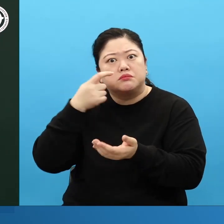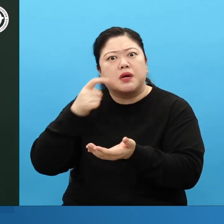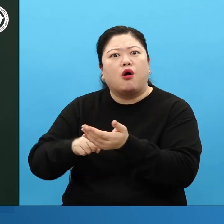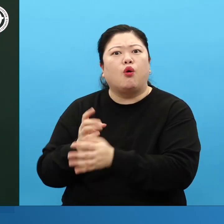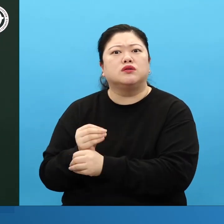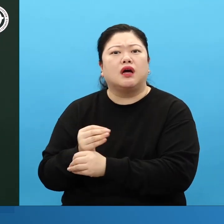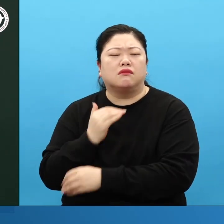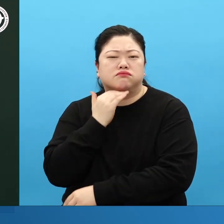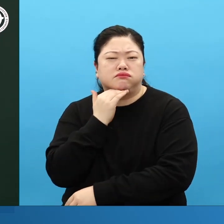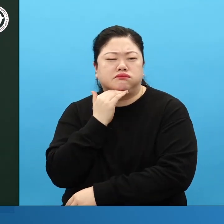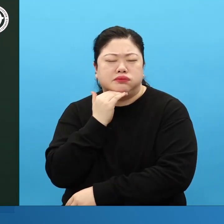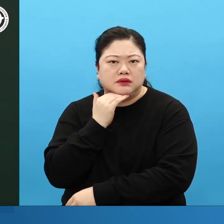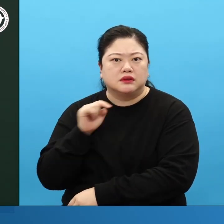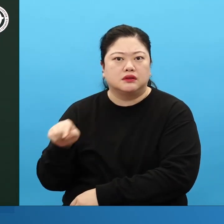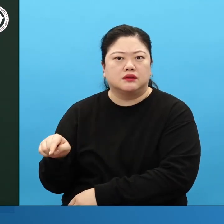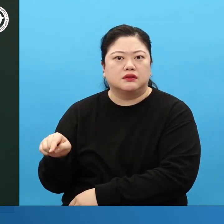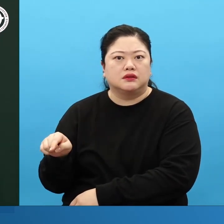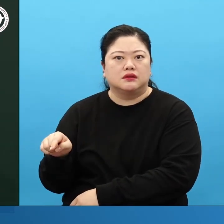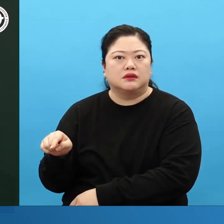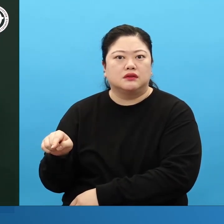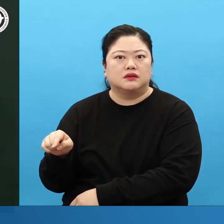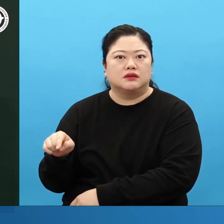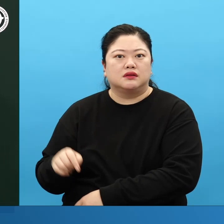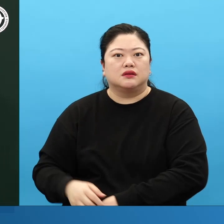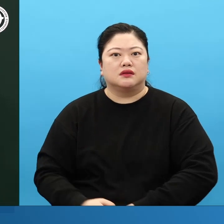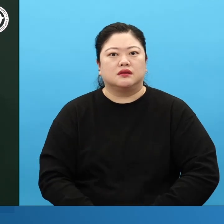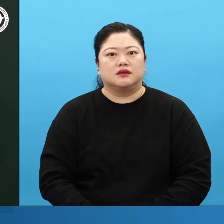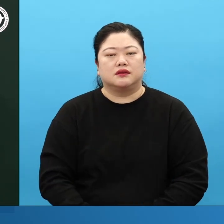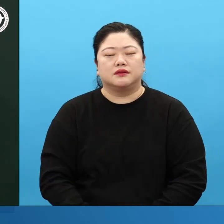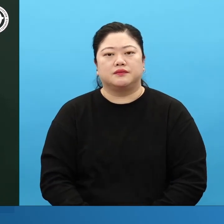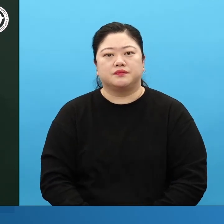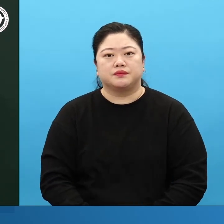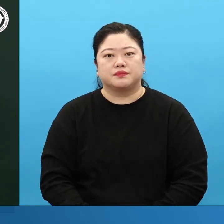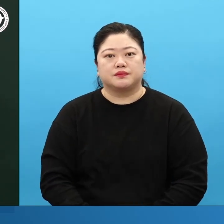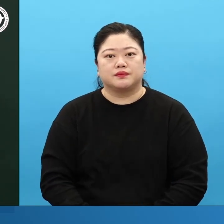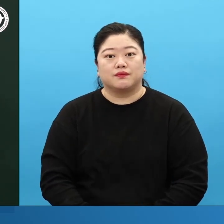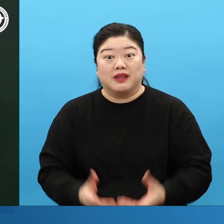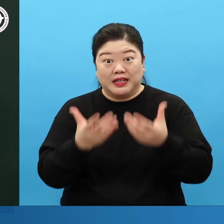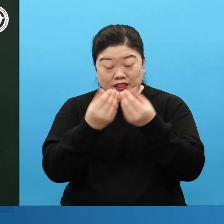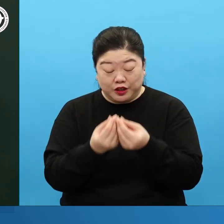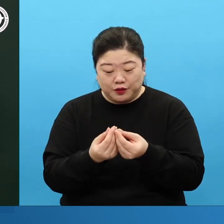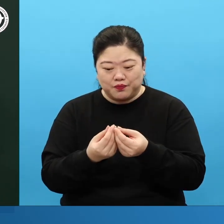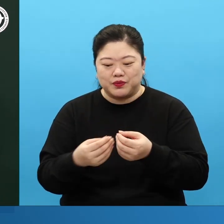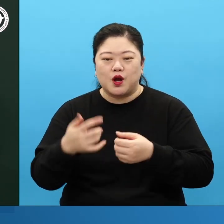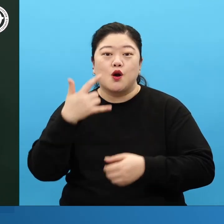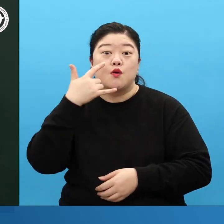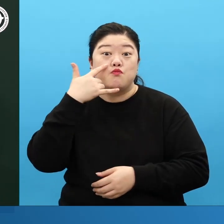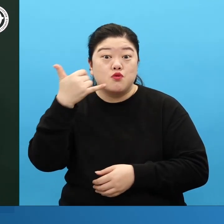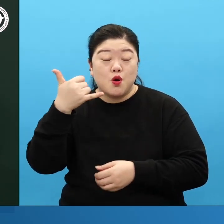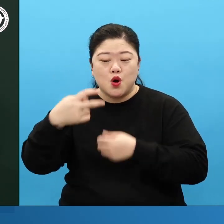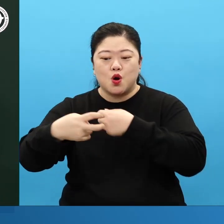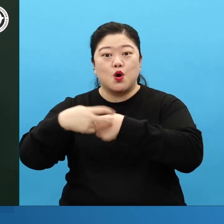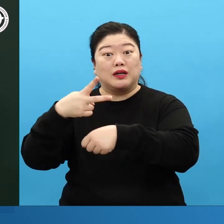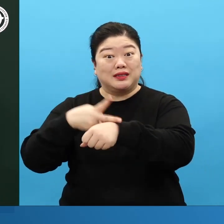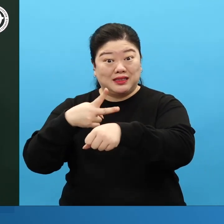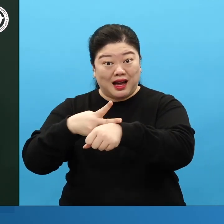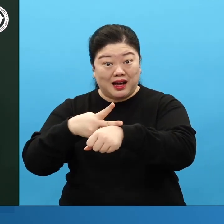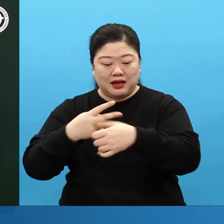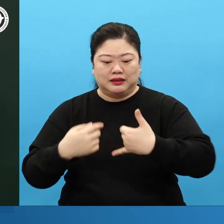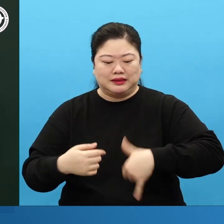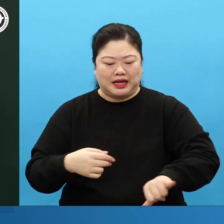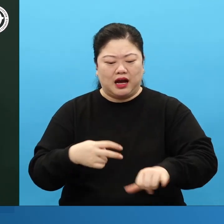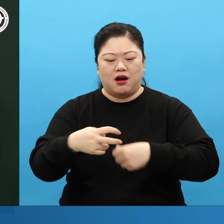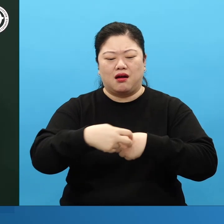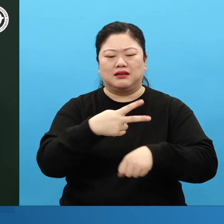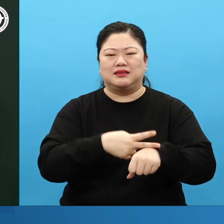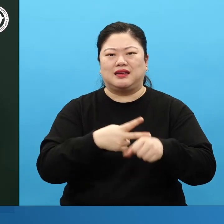좋은 거라도 마찬가지입니다. Y aunque sea algo bueno, sigue siendo lo mismo. 그리고 보통 의사 집안에서 의사가 많이 나오고 판사 집안에 판사가 많이 나오는데